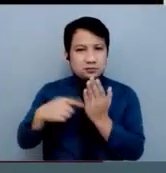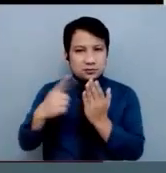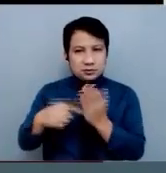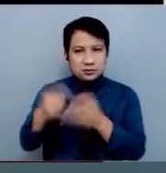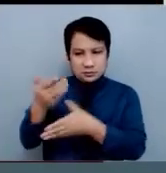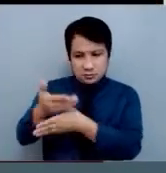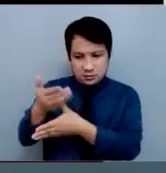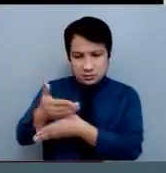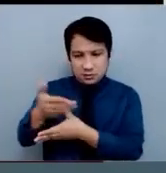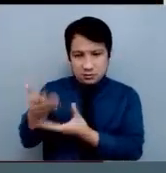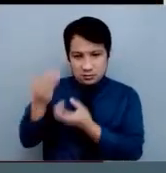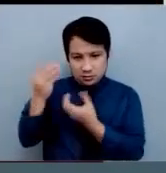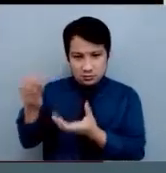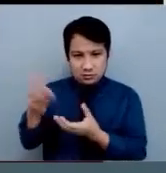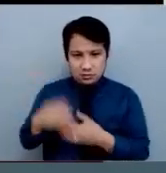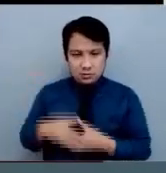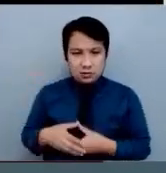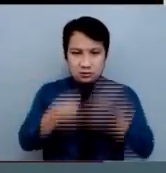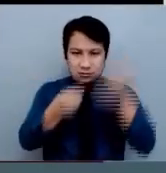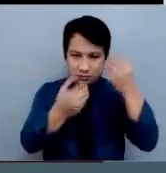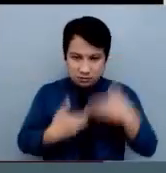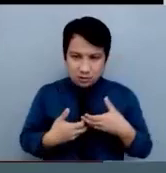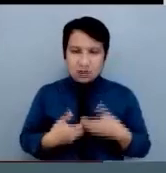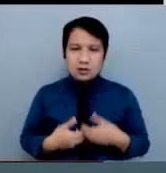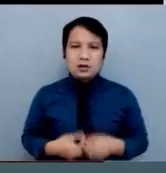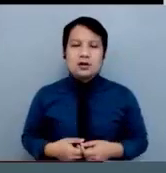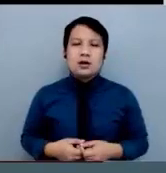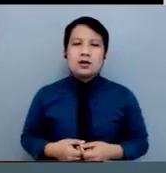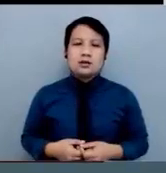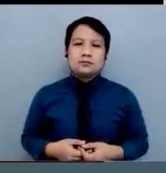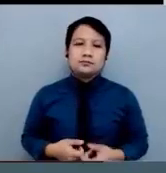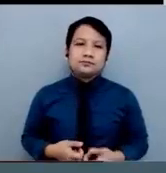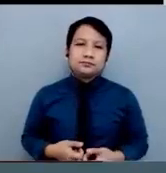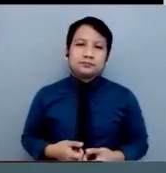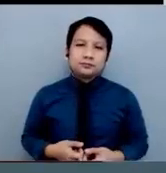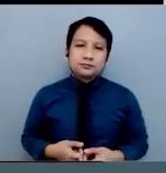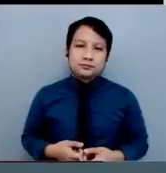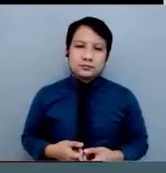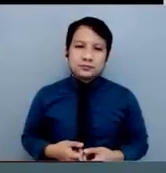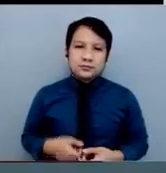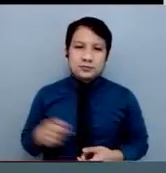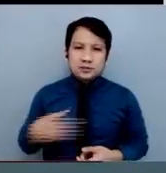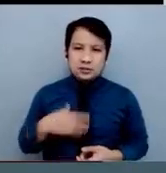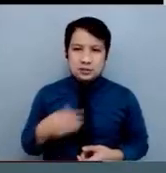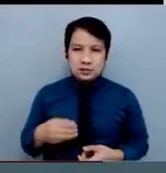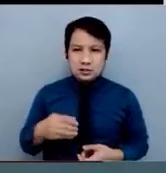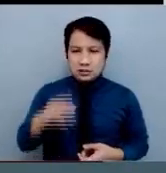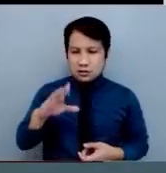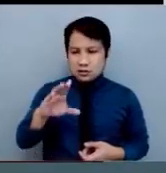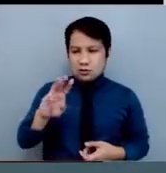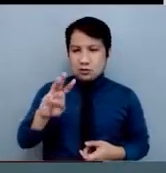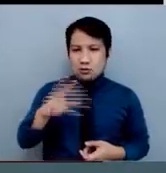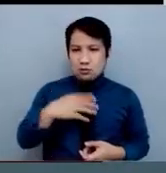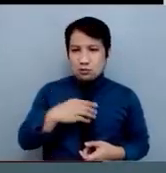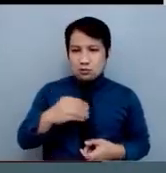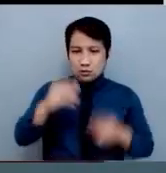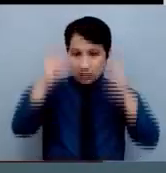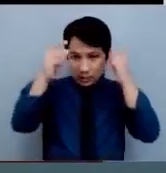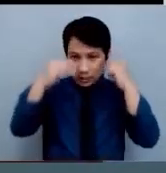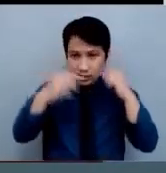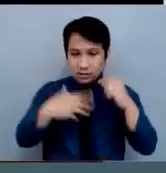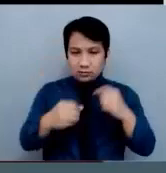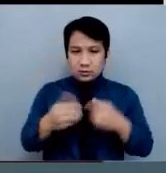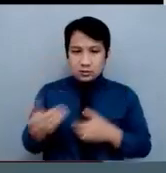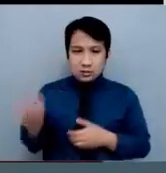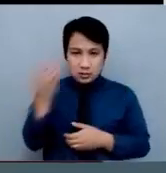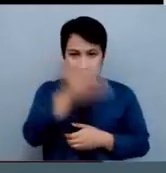yung information. Mm-hmm. Palagay ko mga white hat to kasi kung black hat sila, dapat lumapit na